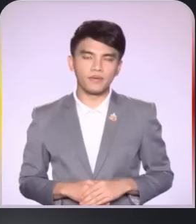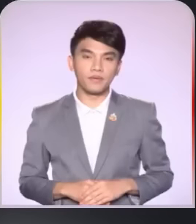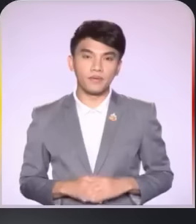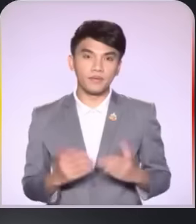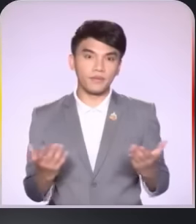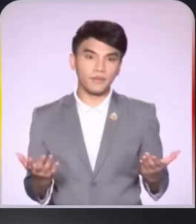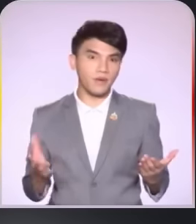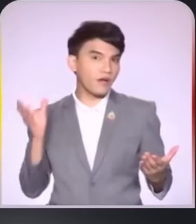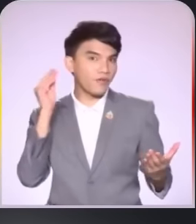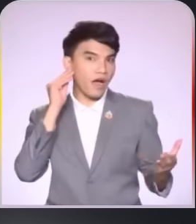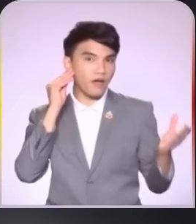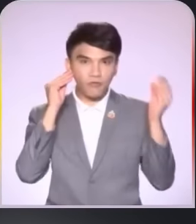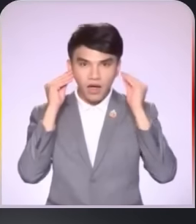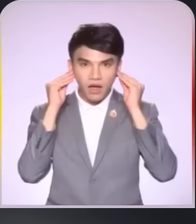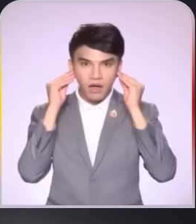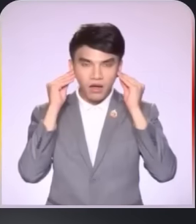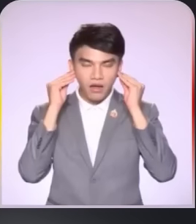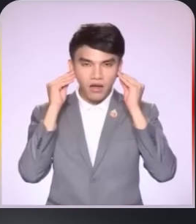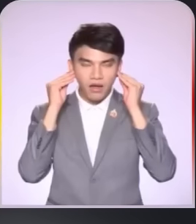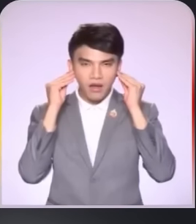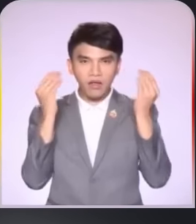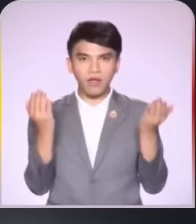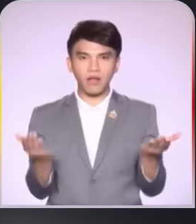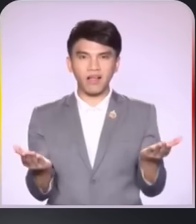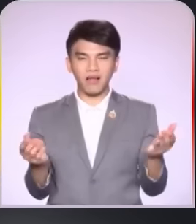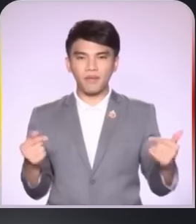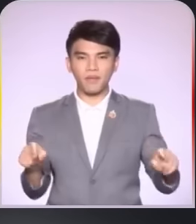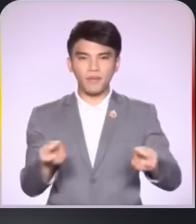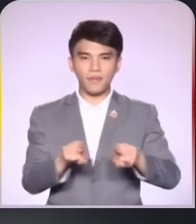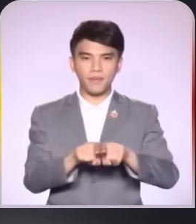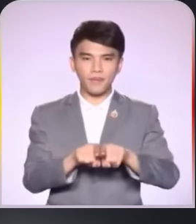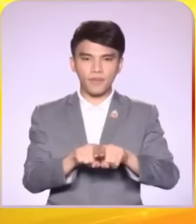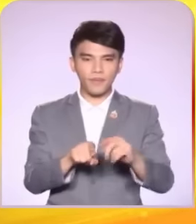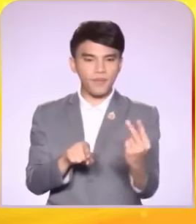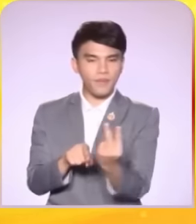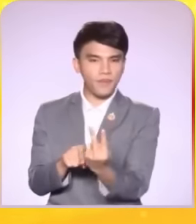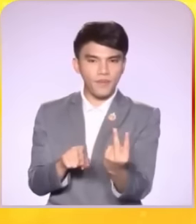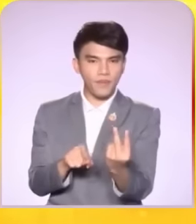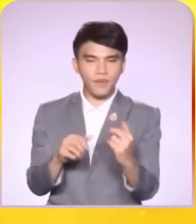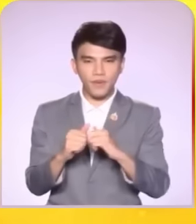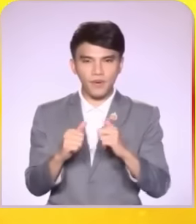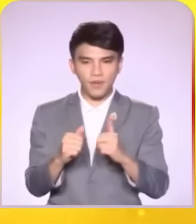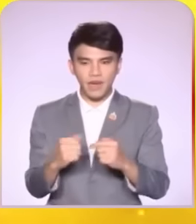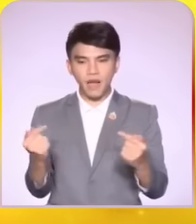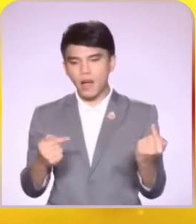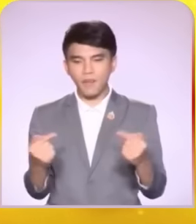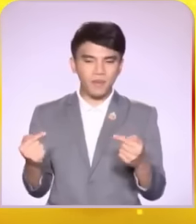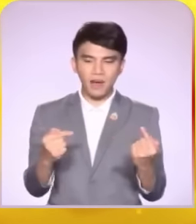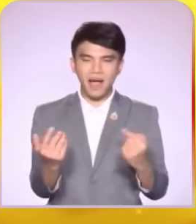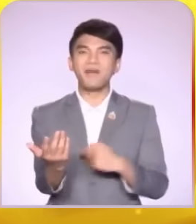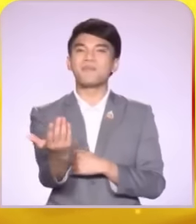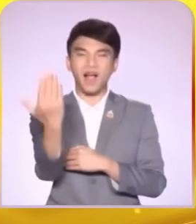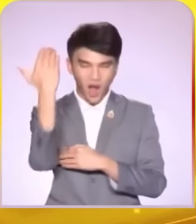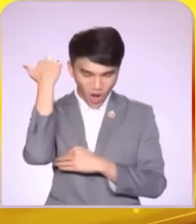เป็นยังไงคุณผู้ชมได้ฟังความสองข้างประเด็นหนึ่งที่เหมือนกันคือทั้งสองฝั่งเนี่ยมีเรื่องด่าทอกันไปมา